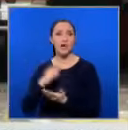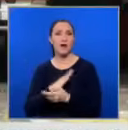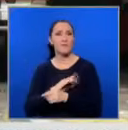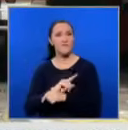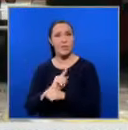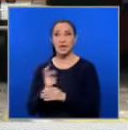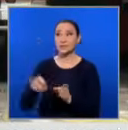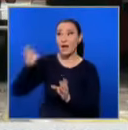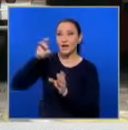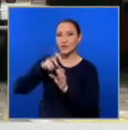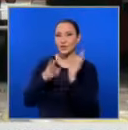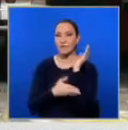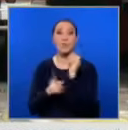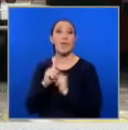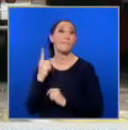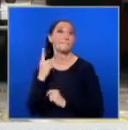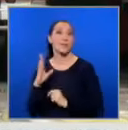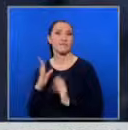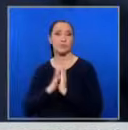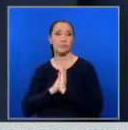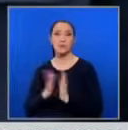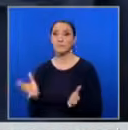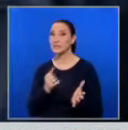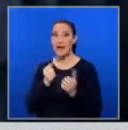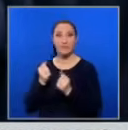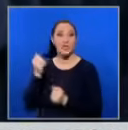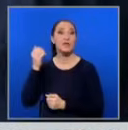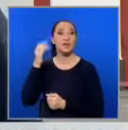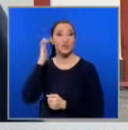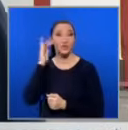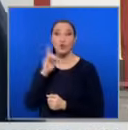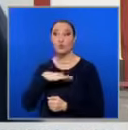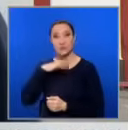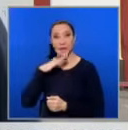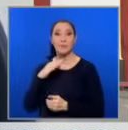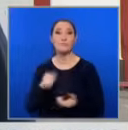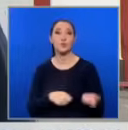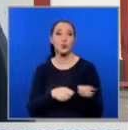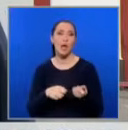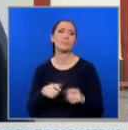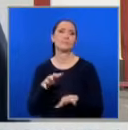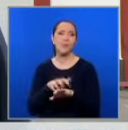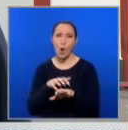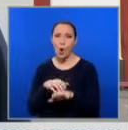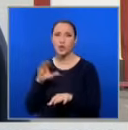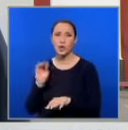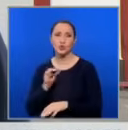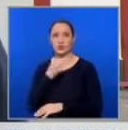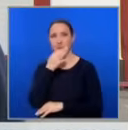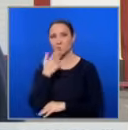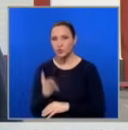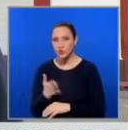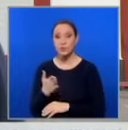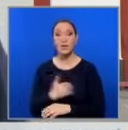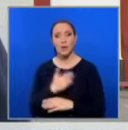на дървото. Това не е първият апел за спасяване на животни, който достига до пожарникарите. Котки, кучета, случвало се,